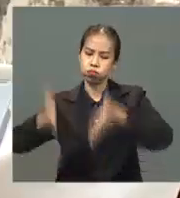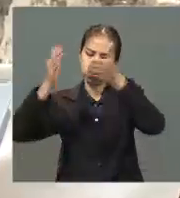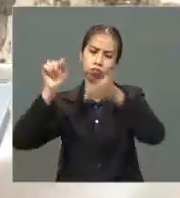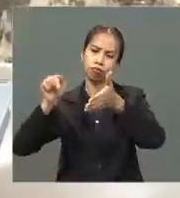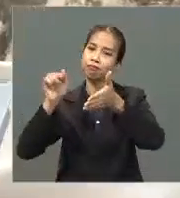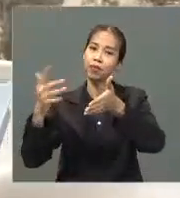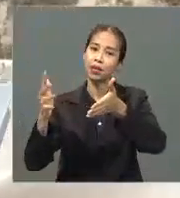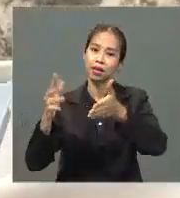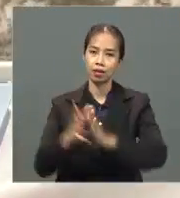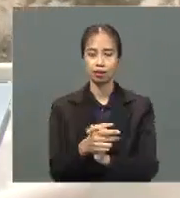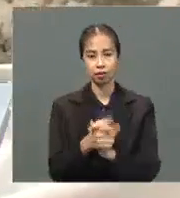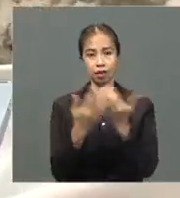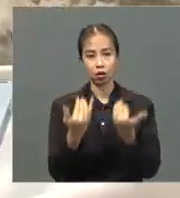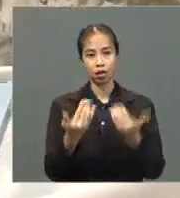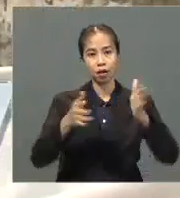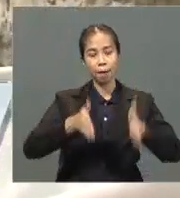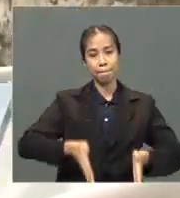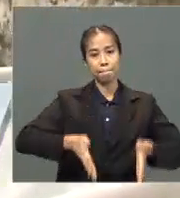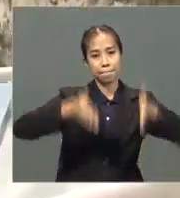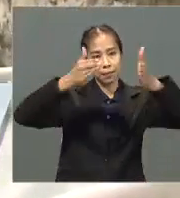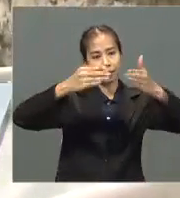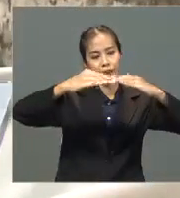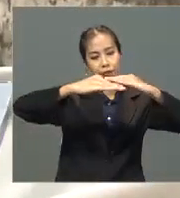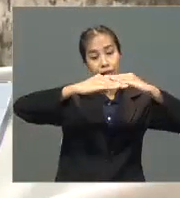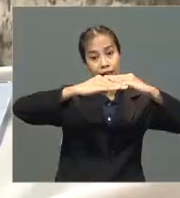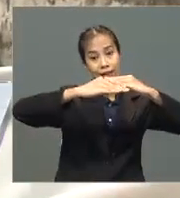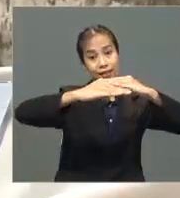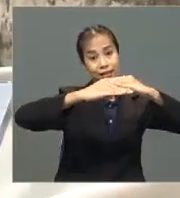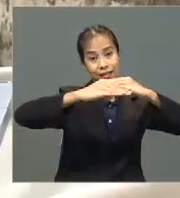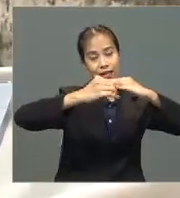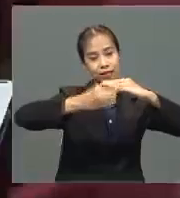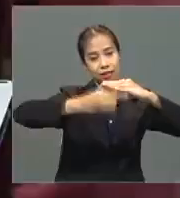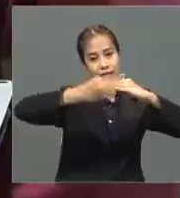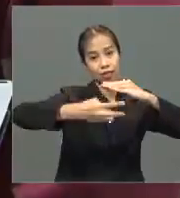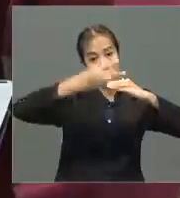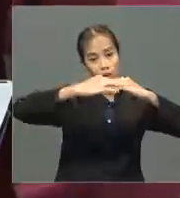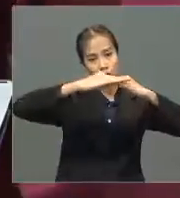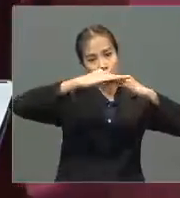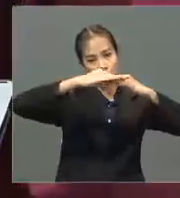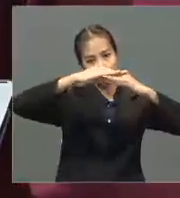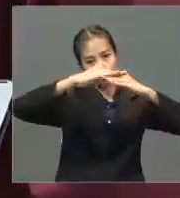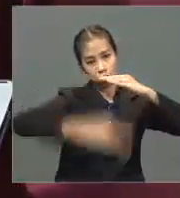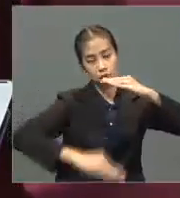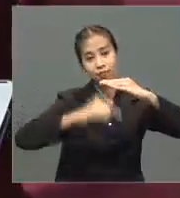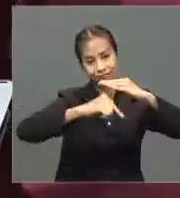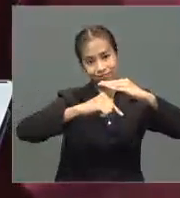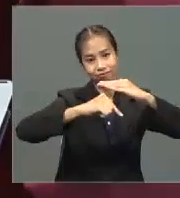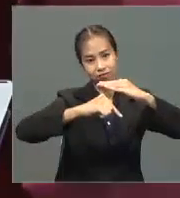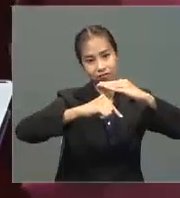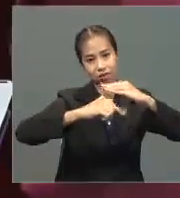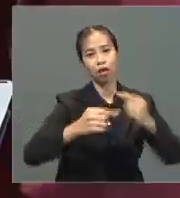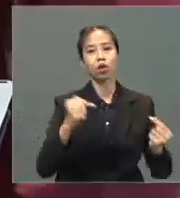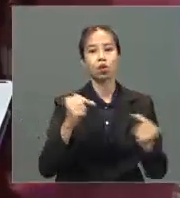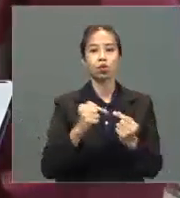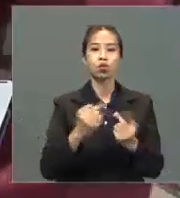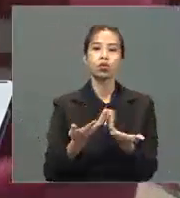โดยหลังเกิดเหตุกันสาดคอนกรีตระหว่างชั้น 1และชั้น 2คอนโดนิรันดร์เรสซิเดนซ์ 5ภายในซอยสุภาพร 1ถนน